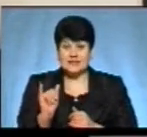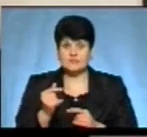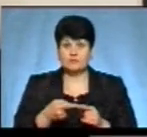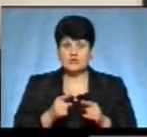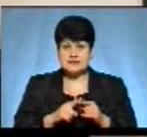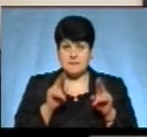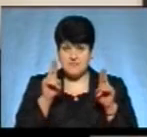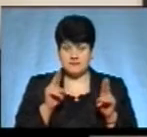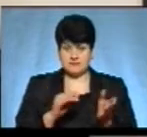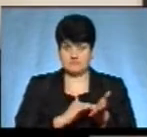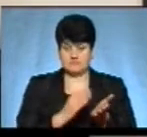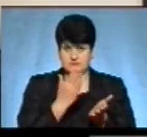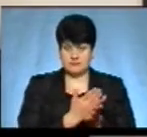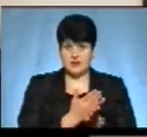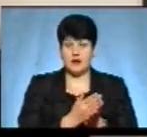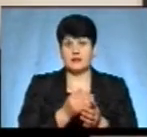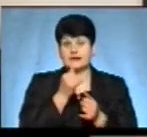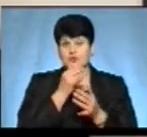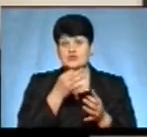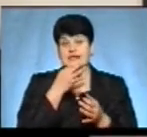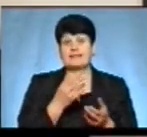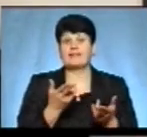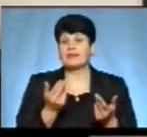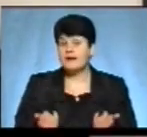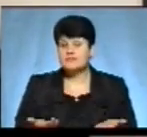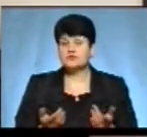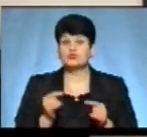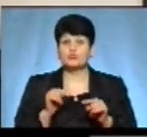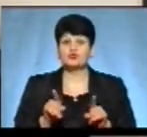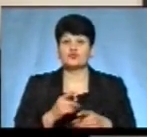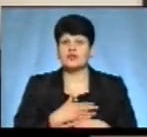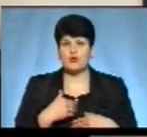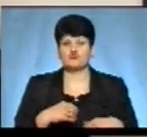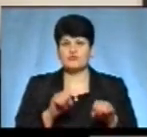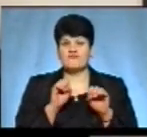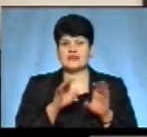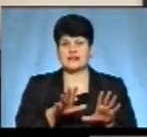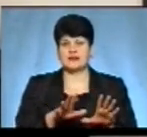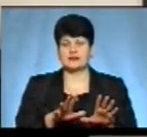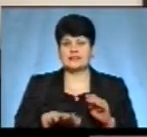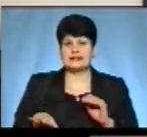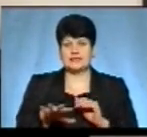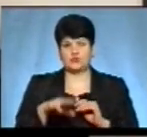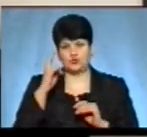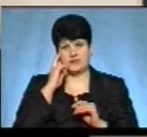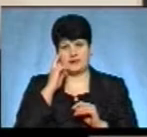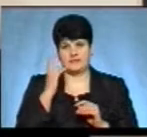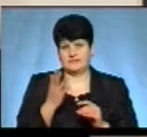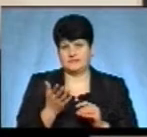канонами визначено, але не може сказати так, тому що вона не хоче віддавати територію Київської церкви.